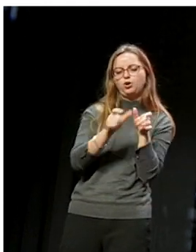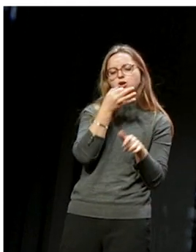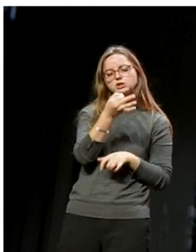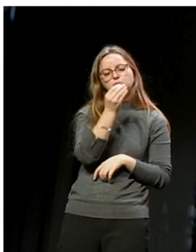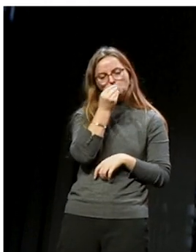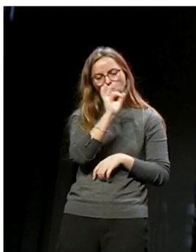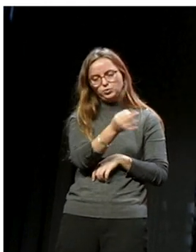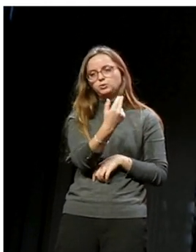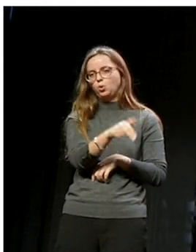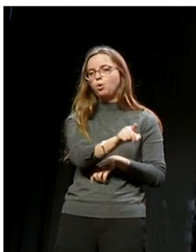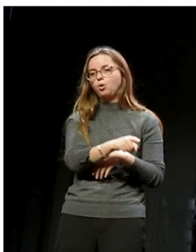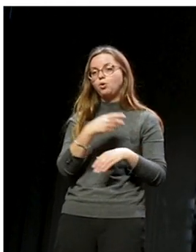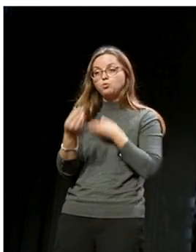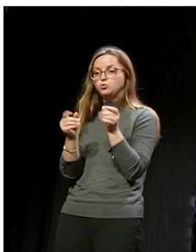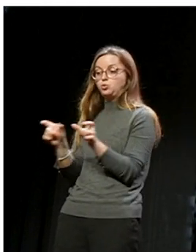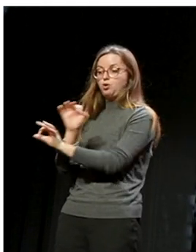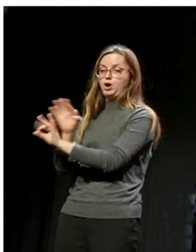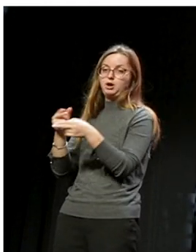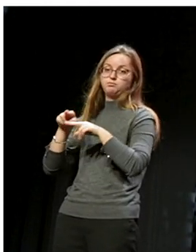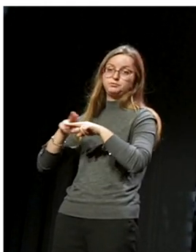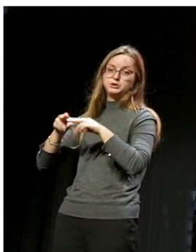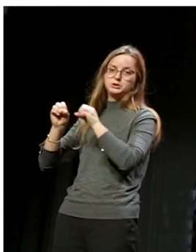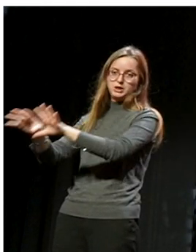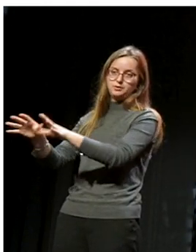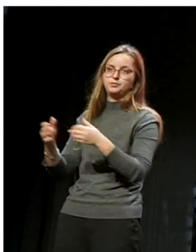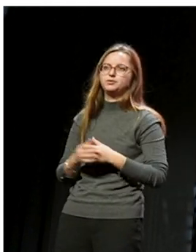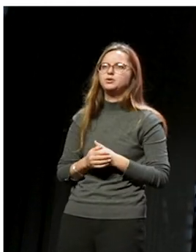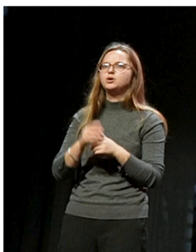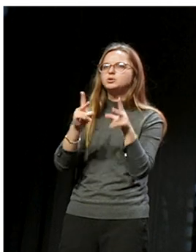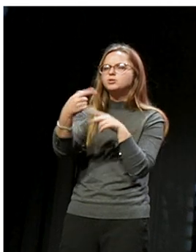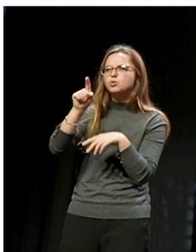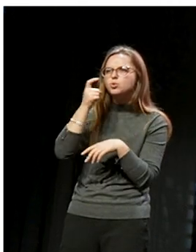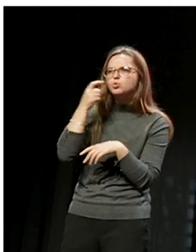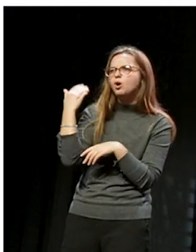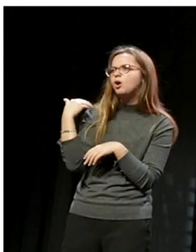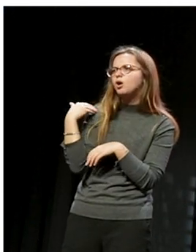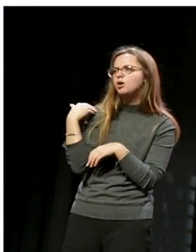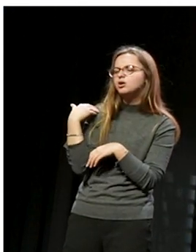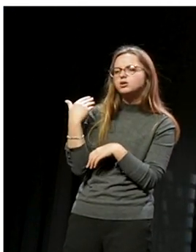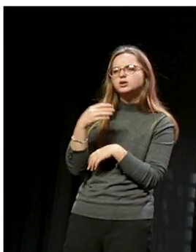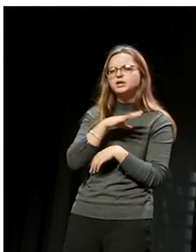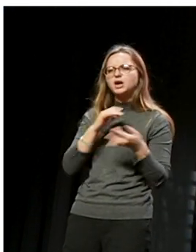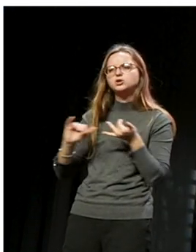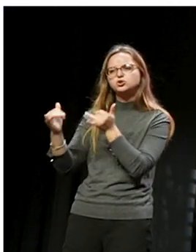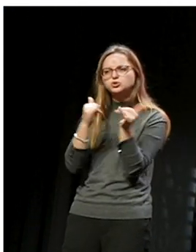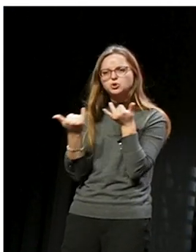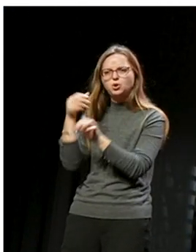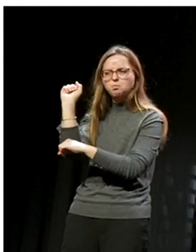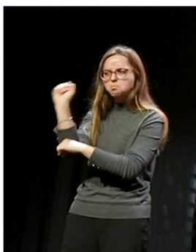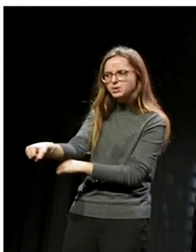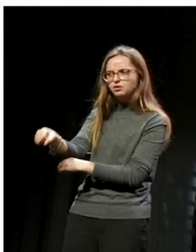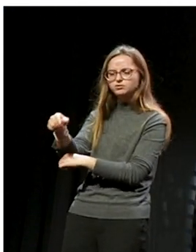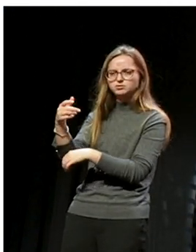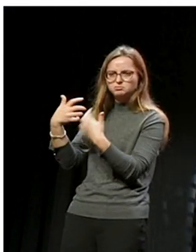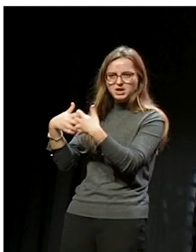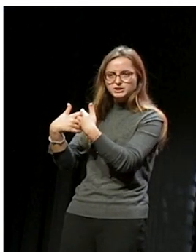même, par exemple pour les joueurs de Go, vous avez dû voir Lee Sedol, je crois, qui s'est fait battre, le champion du monde de Go, qui s'est fait battre par des systèmes non supervisés, c'est-à-dire que la